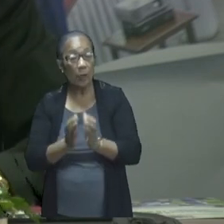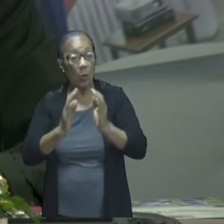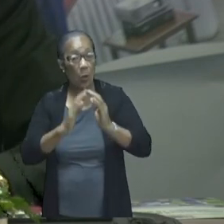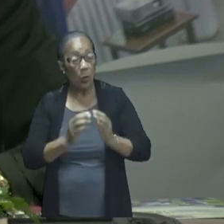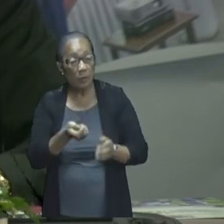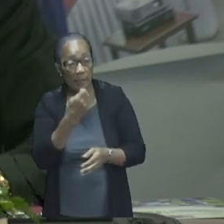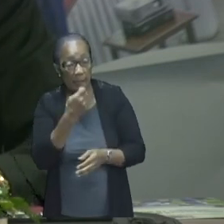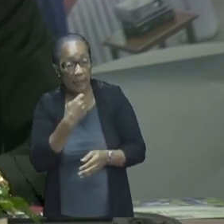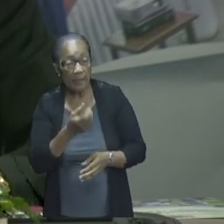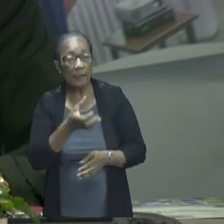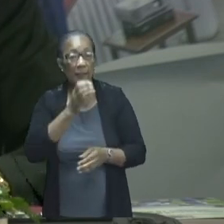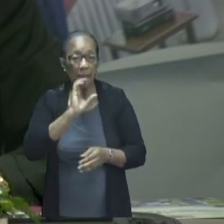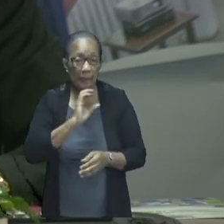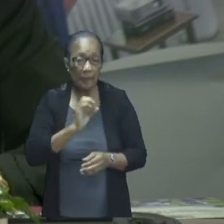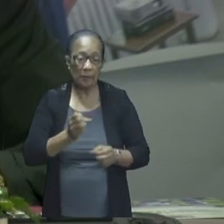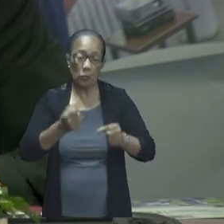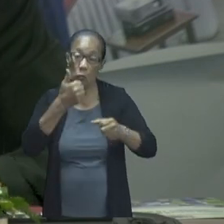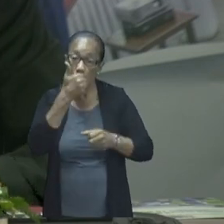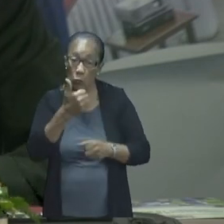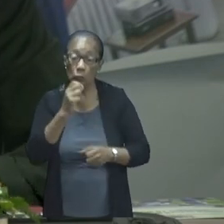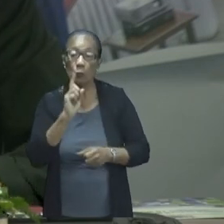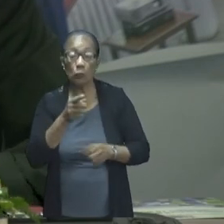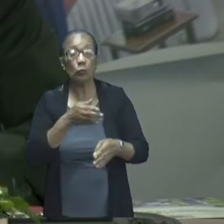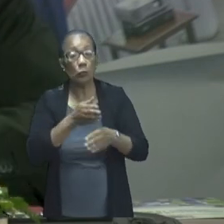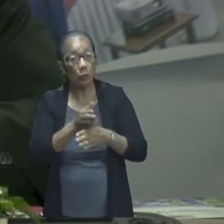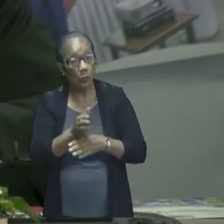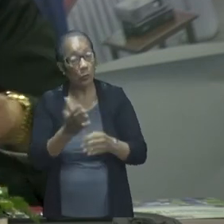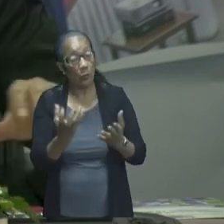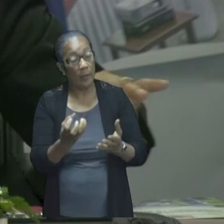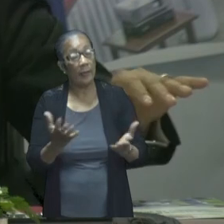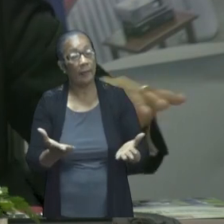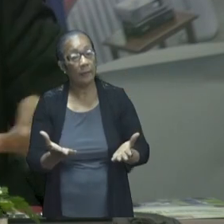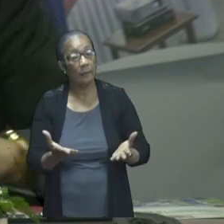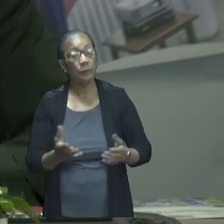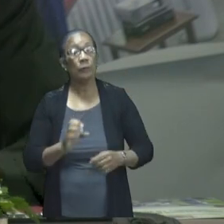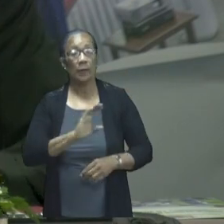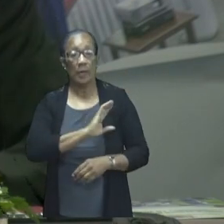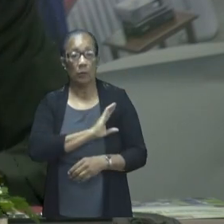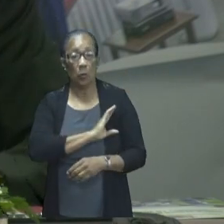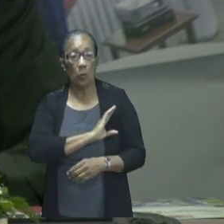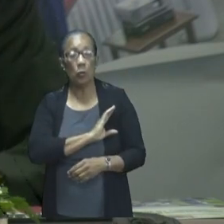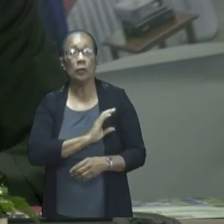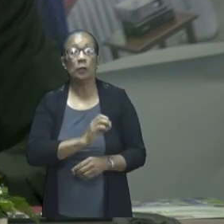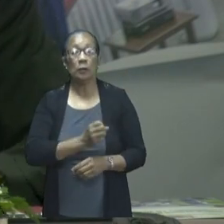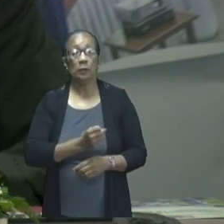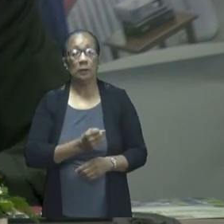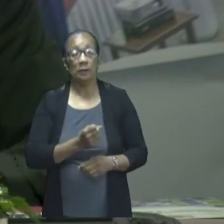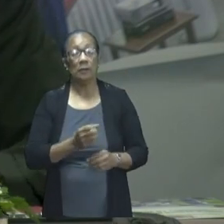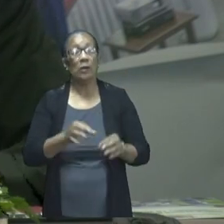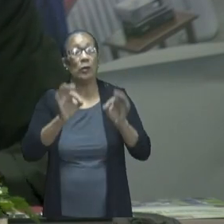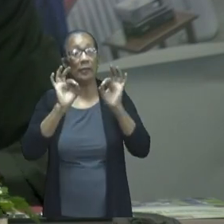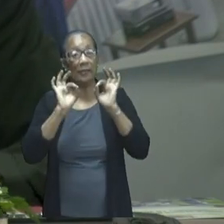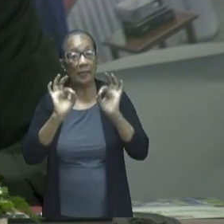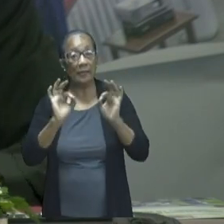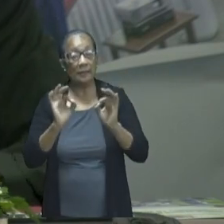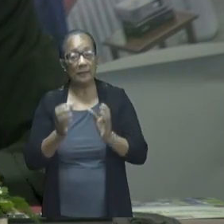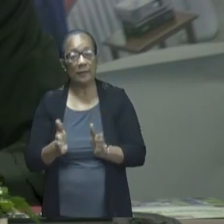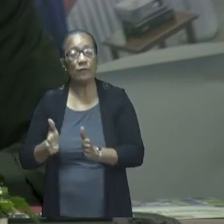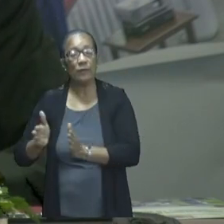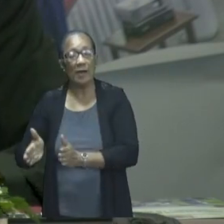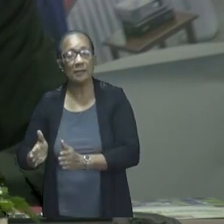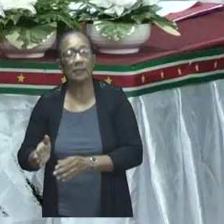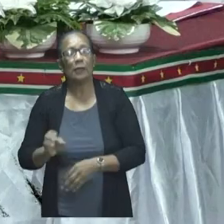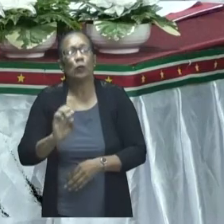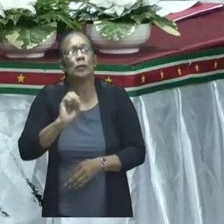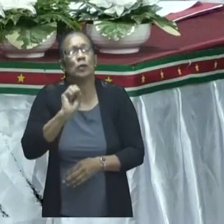hebben en dat is waar we naartoe gaan door enerzijds de urgentie fase dat was de moeilijkste fase